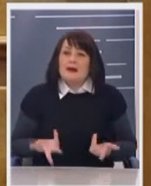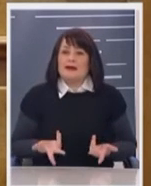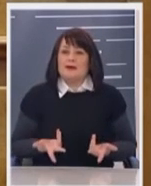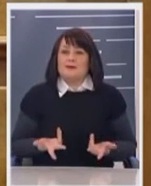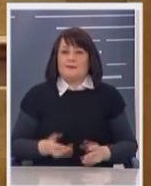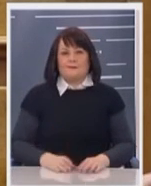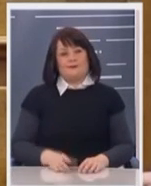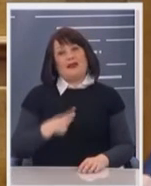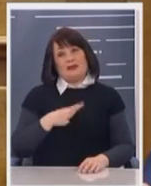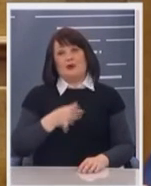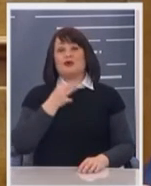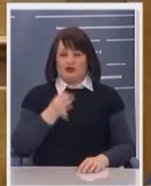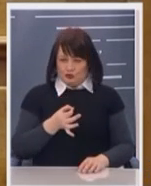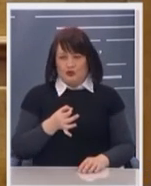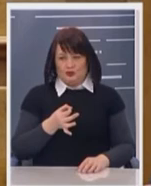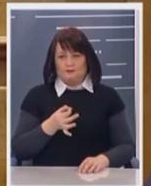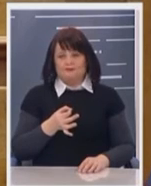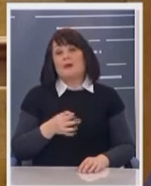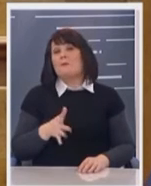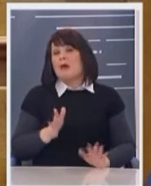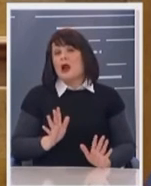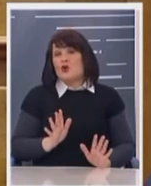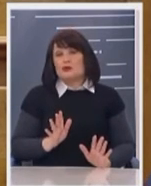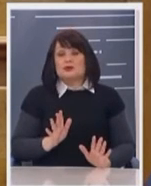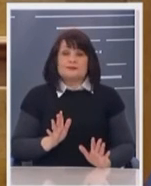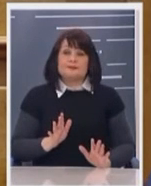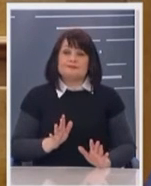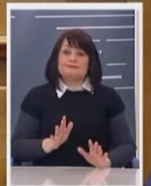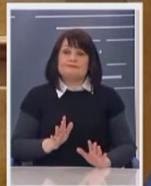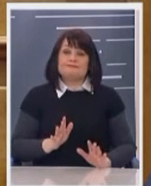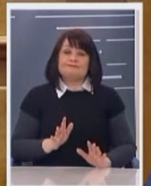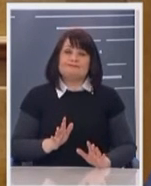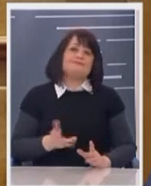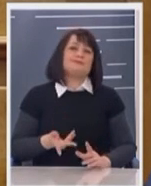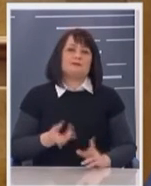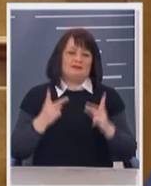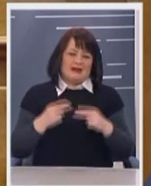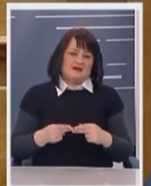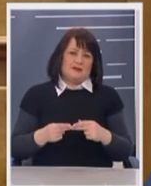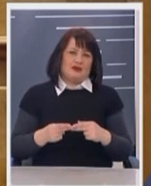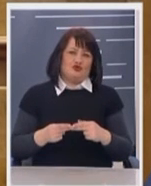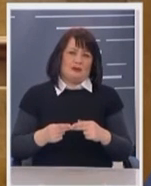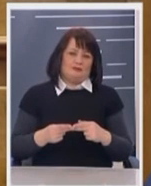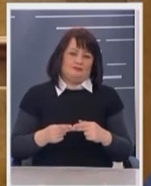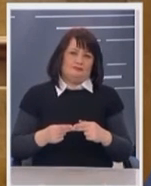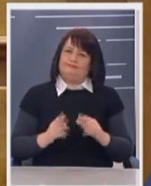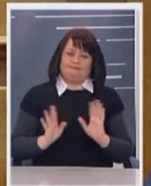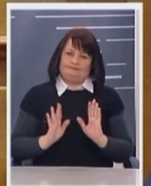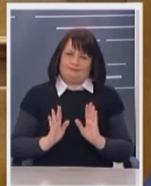Θα ήθελα να σας πω ότι προφανώς δεν θα σταματήσουμε εδώ.